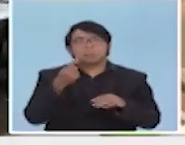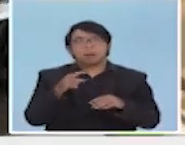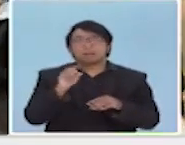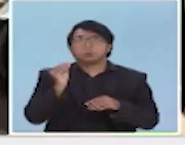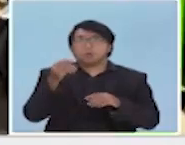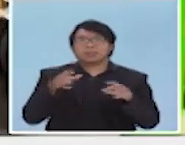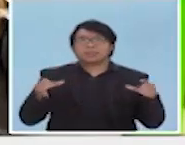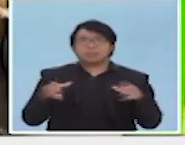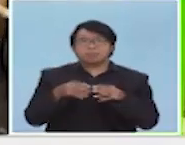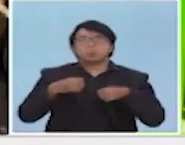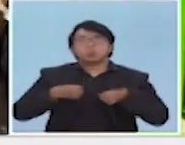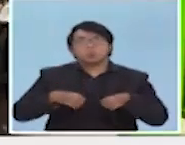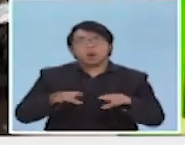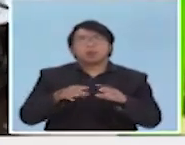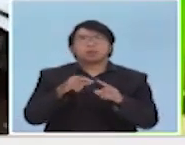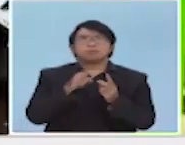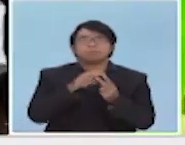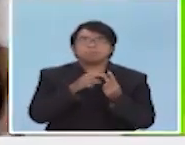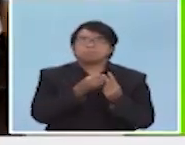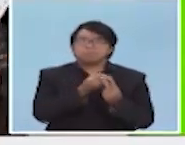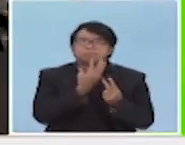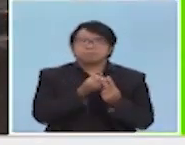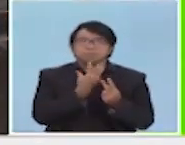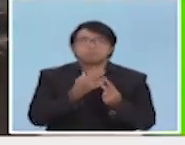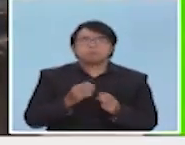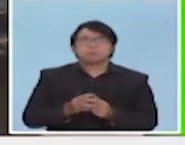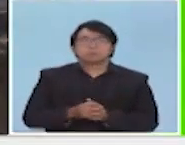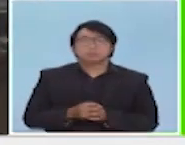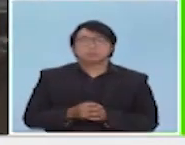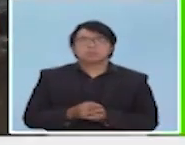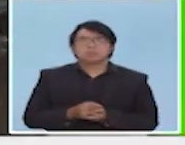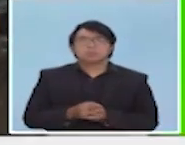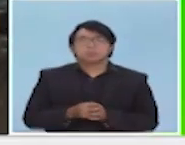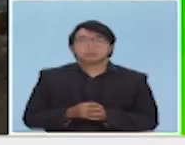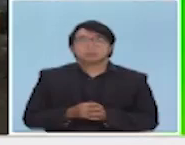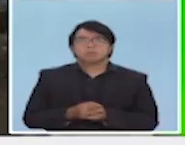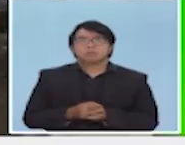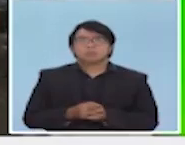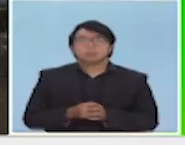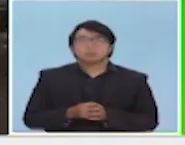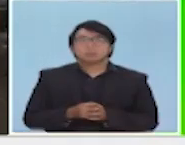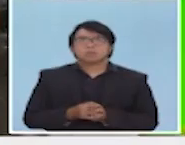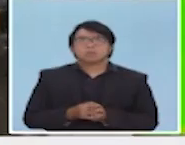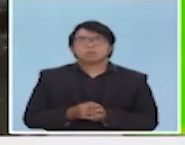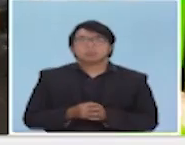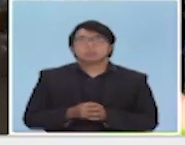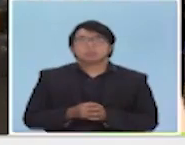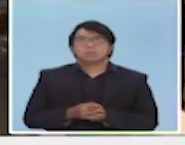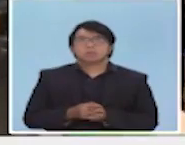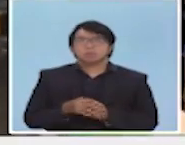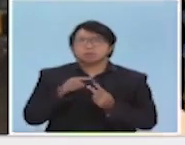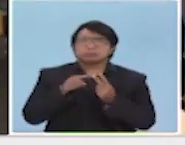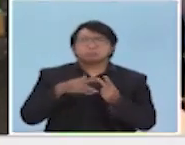Cileungsi sendiri menyebutkan bahwasanya ada beberapa kejanggalan yang dirasa oleh mereka. Salah